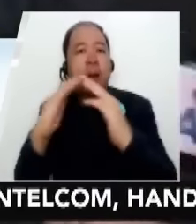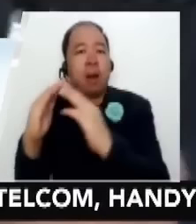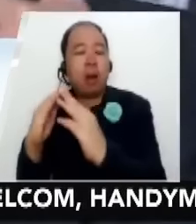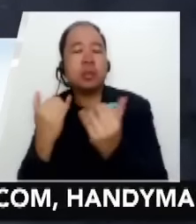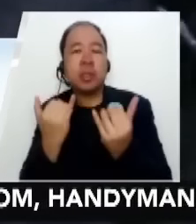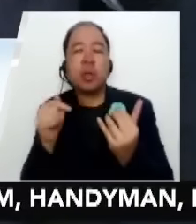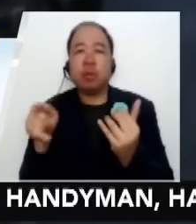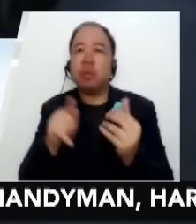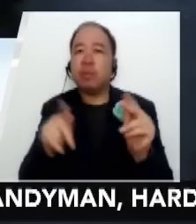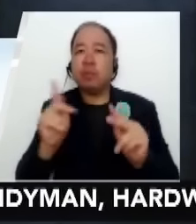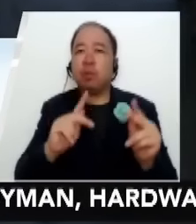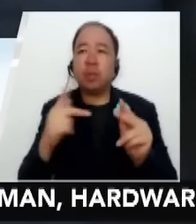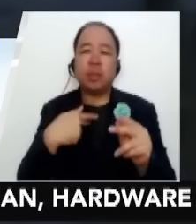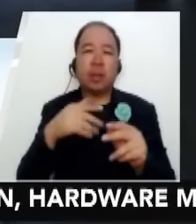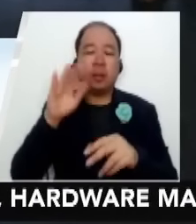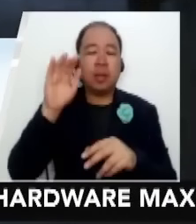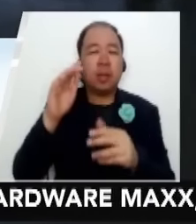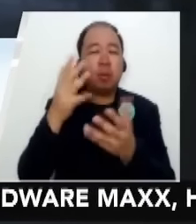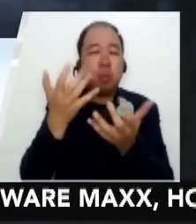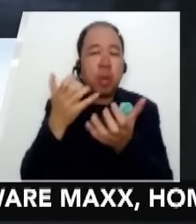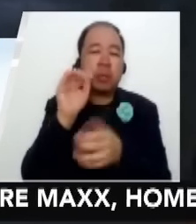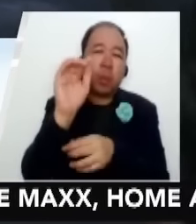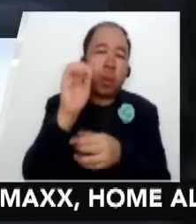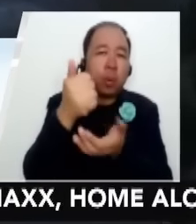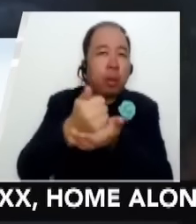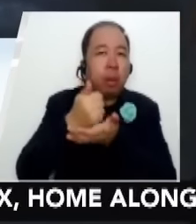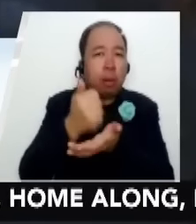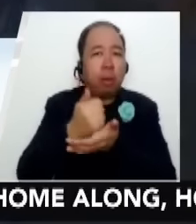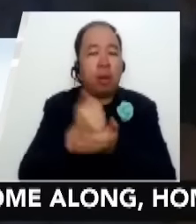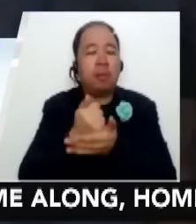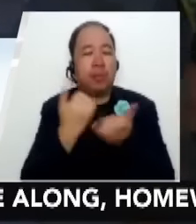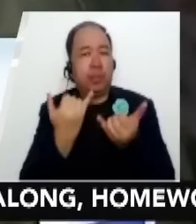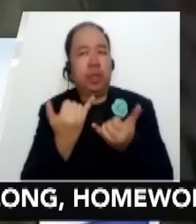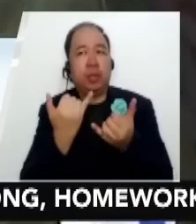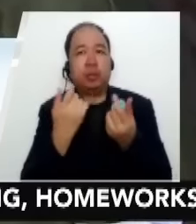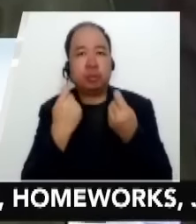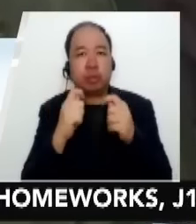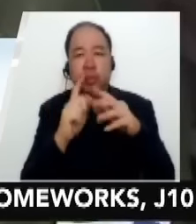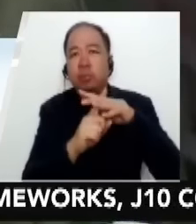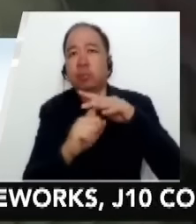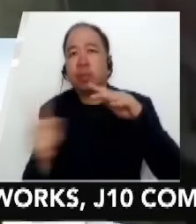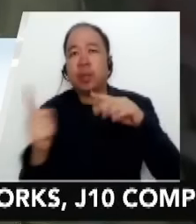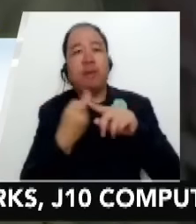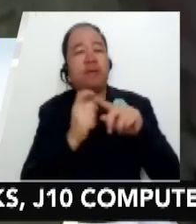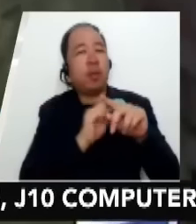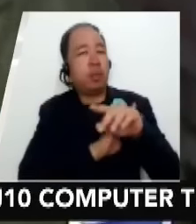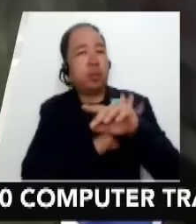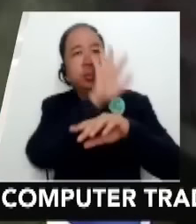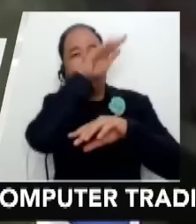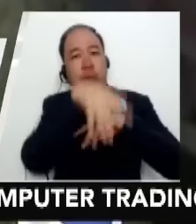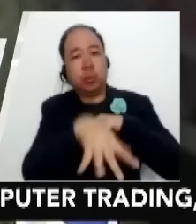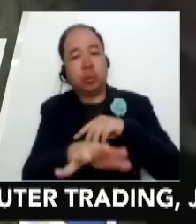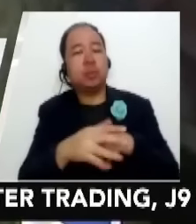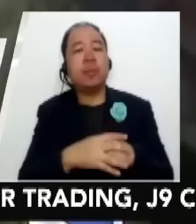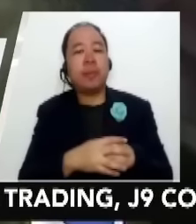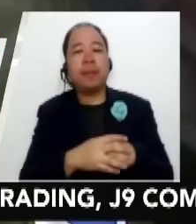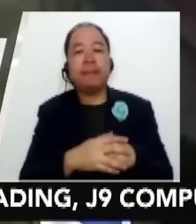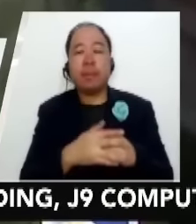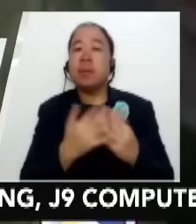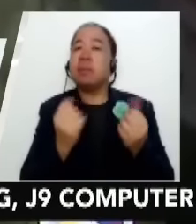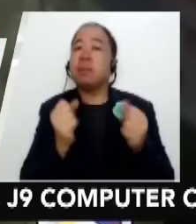nagpapa-rescue para ilikas na mula po rito sa banta ng storm surge. Malaki ang tsansa pong tataas pa, sir. Kasi ang projection po